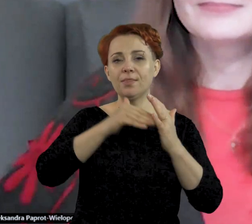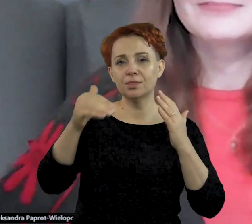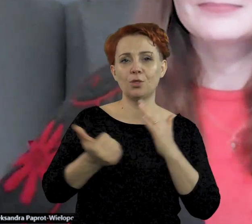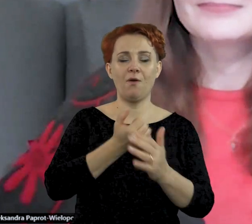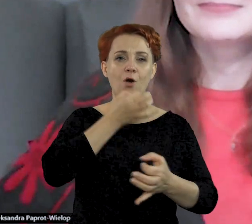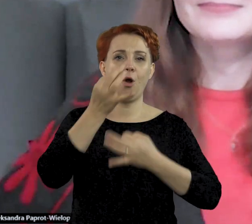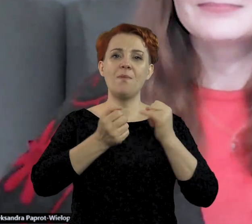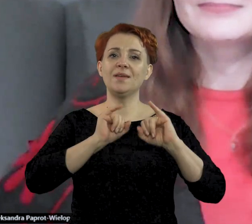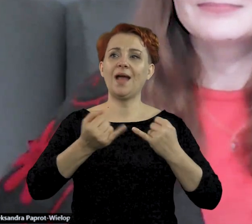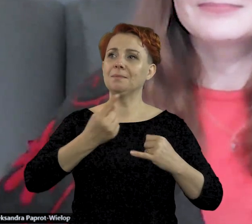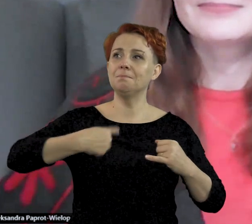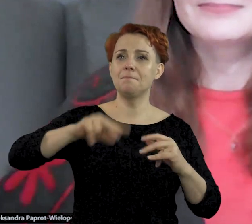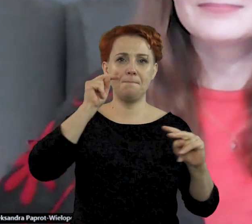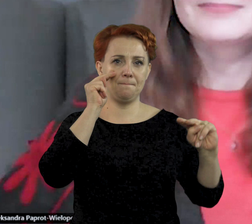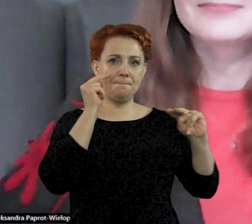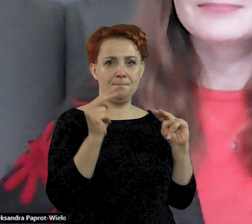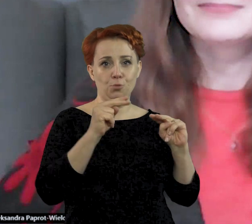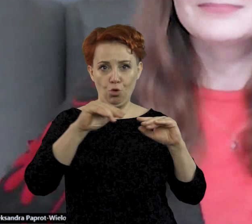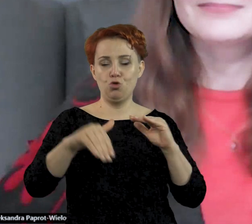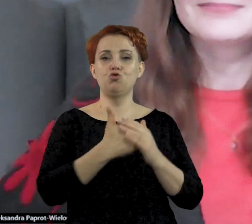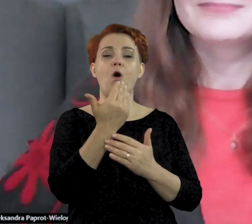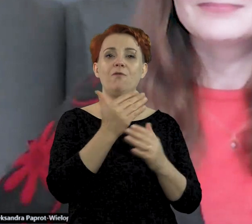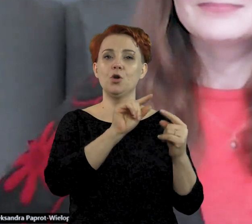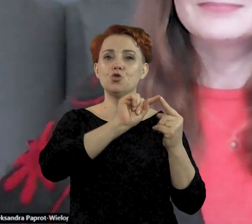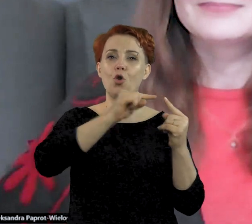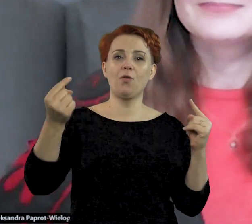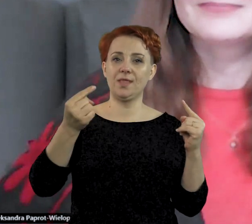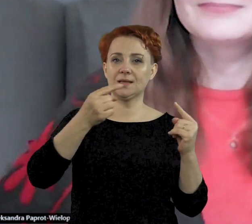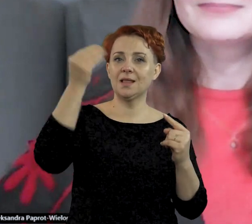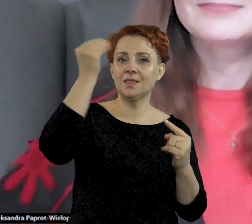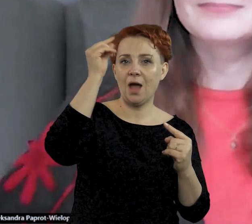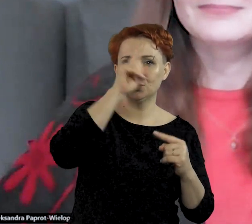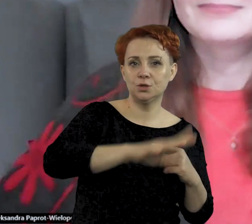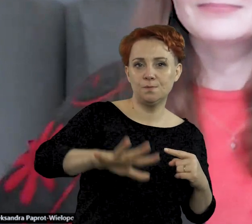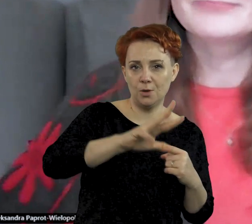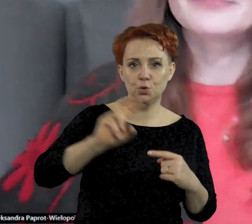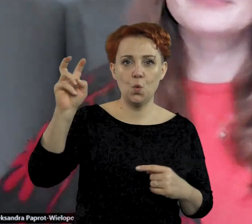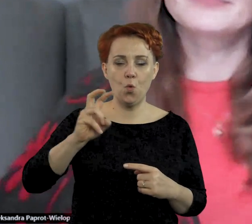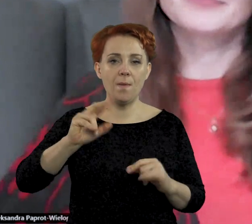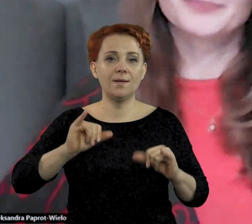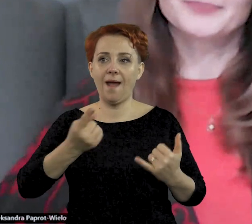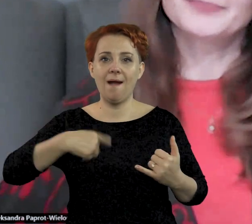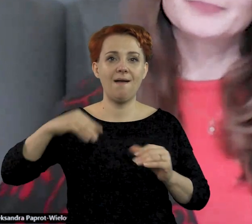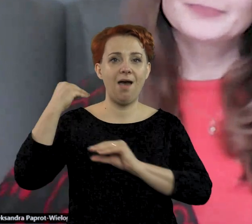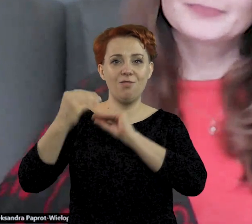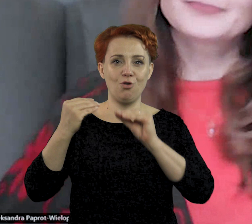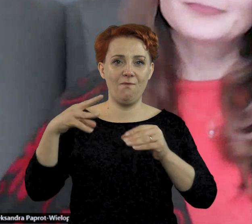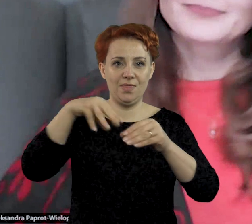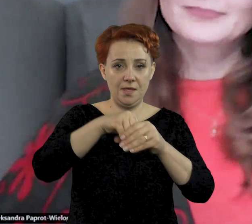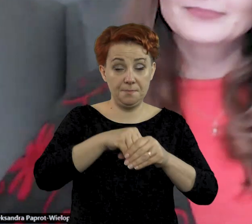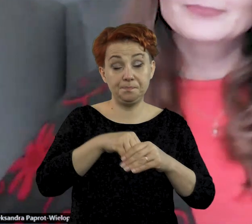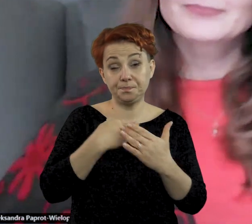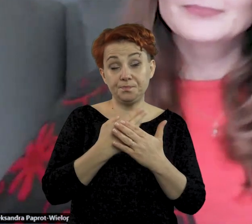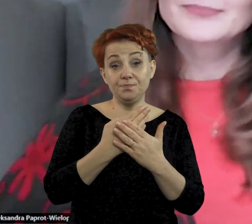gdzie stoimy, jakie miejsce zajmujemy w ogóle w tym nowym współczesnym kontekście nauk społecznych i humanistycznych. A stąd to zainteresowanie, tak bym